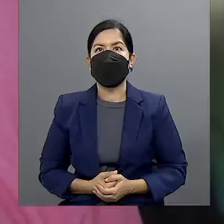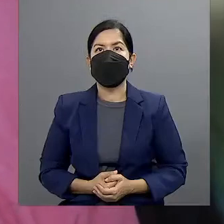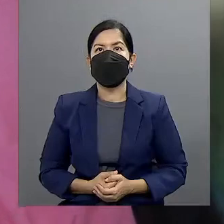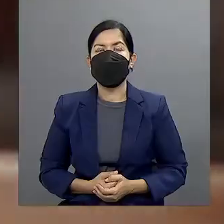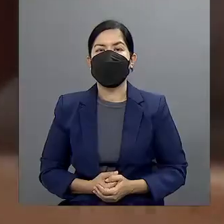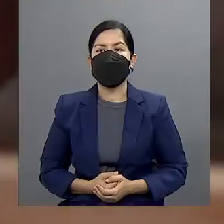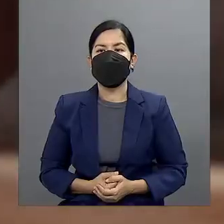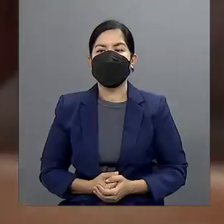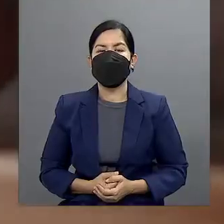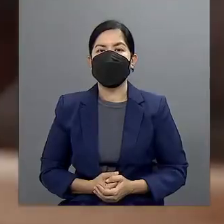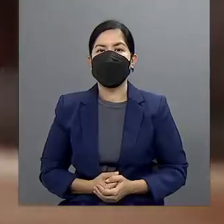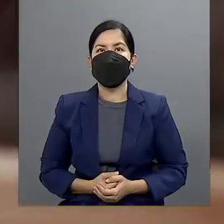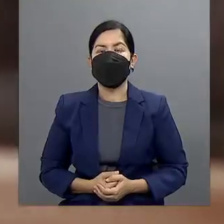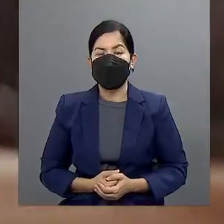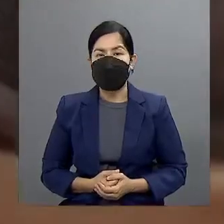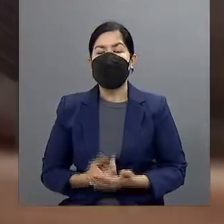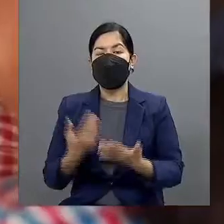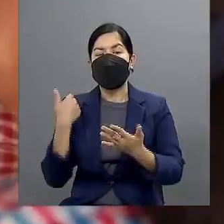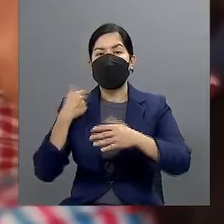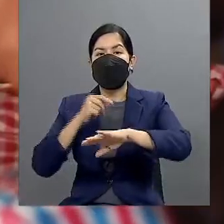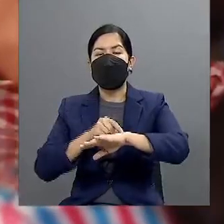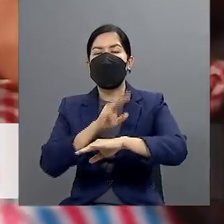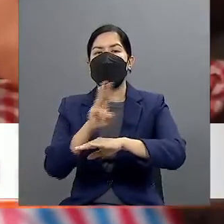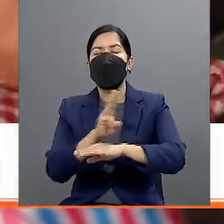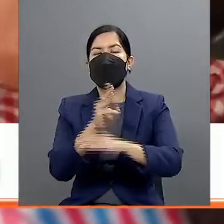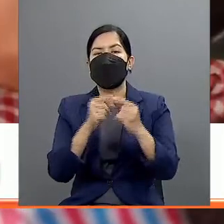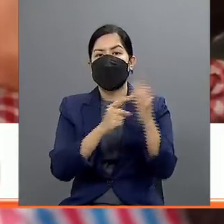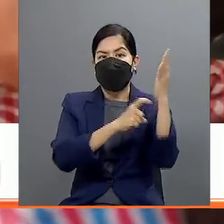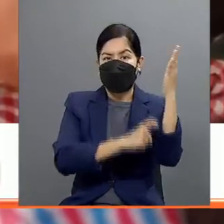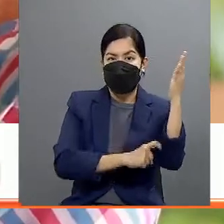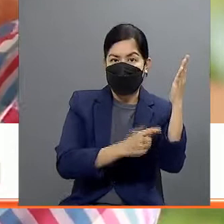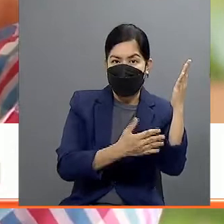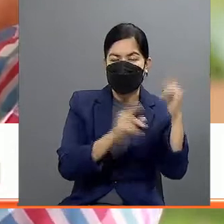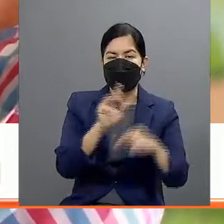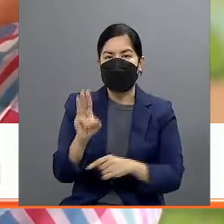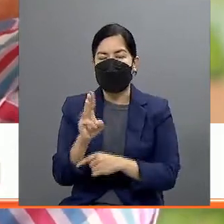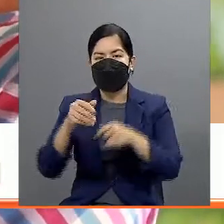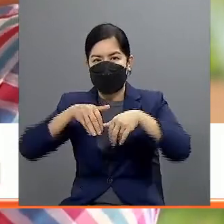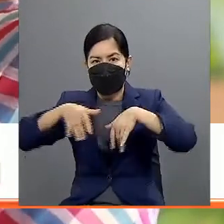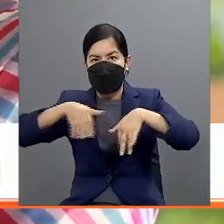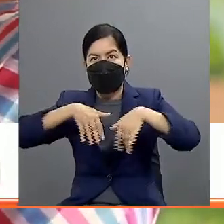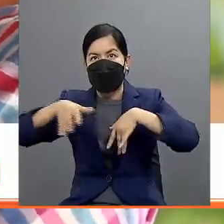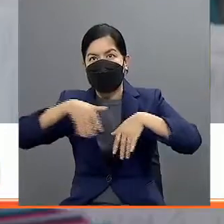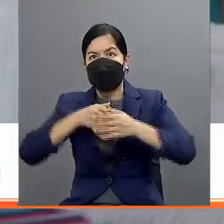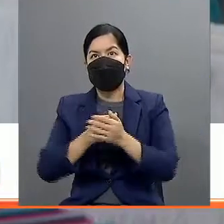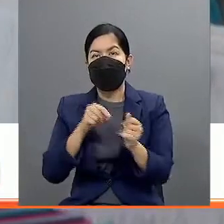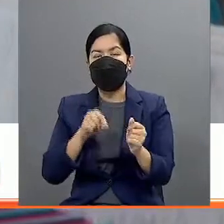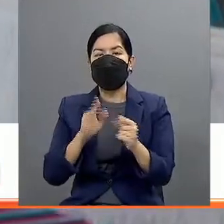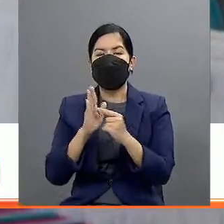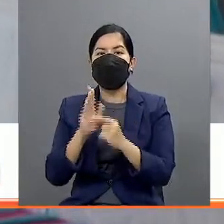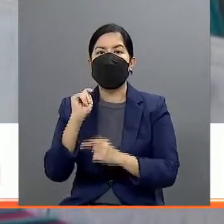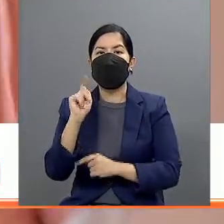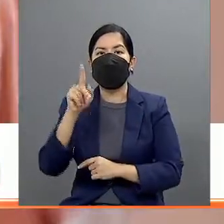เมื่อมีเวลาเว้นว่างจากการกรีดยางพาราชาวบ้านในพื้นที่ตำบลลำไพลอำเภอเทพาจังหวัดสงขลา